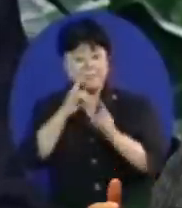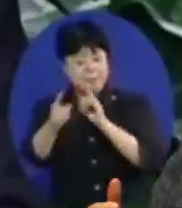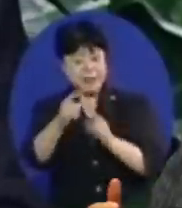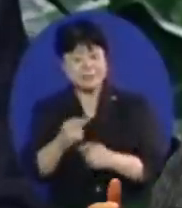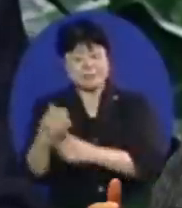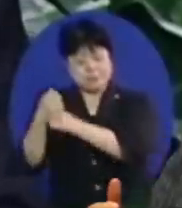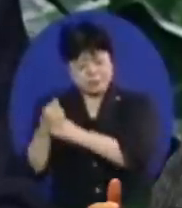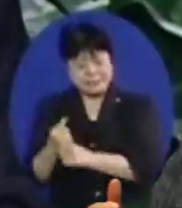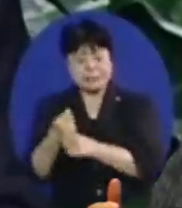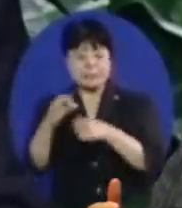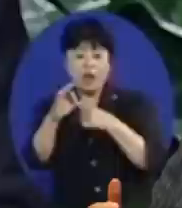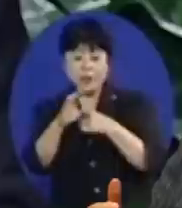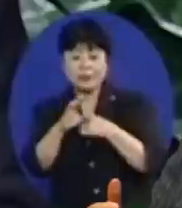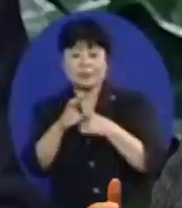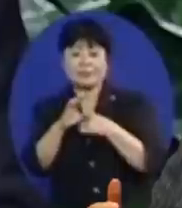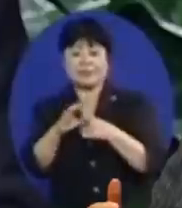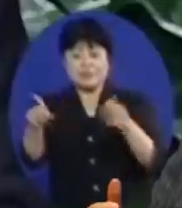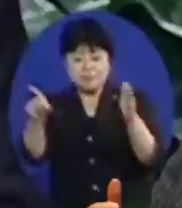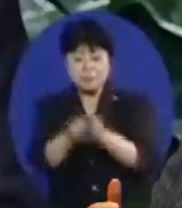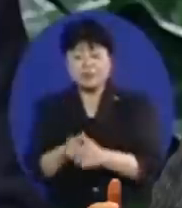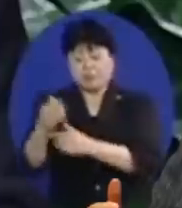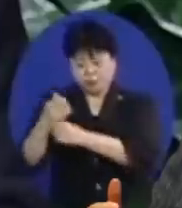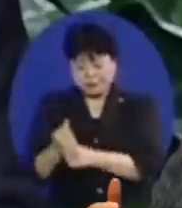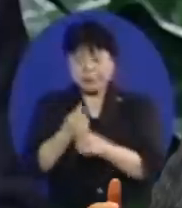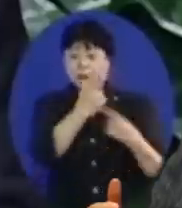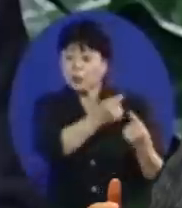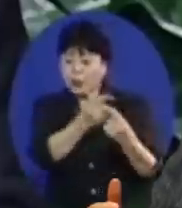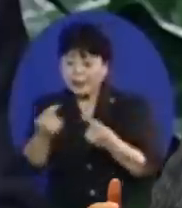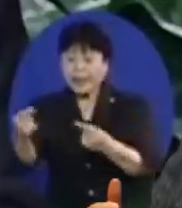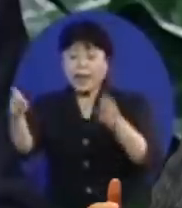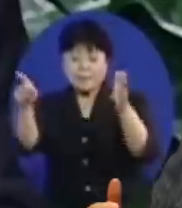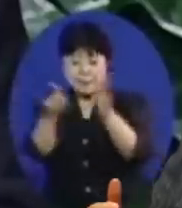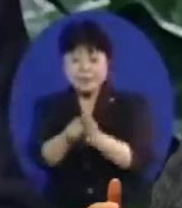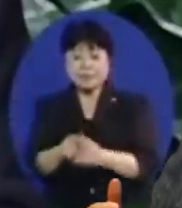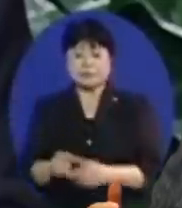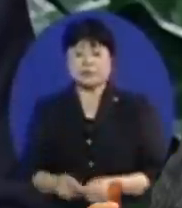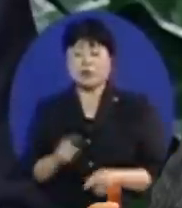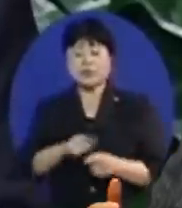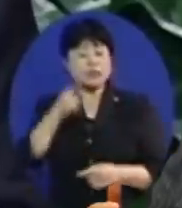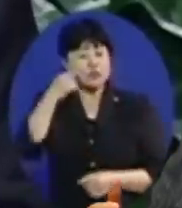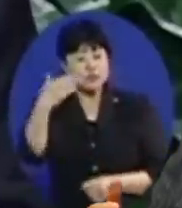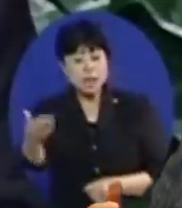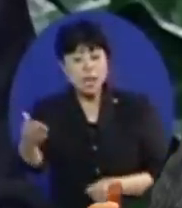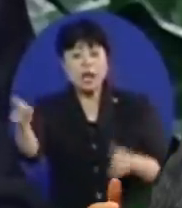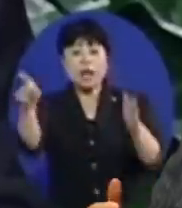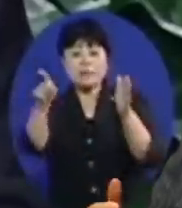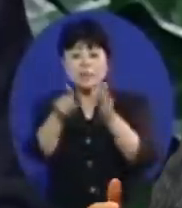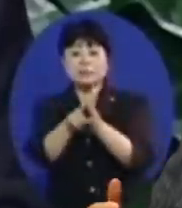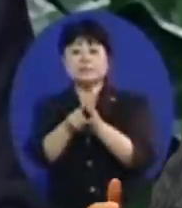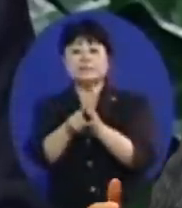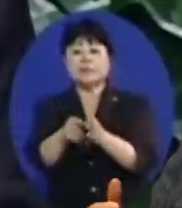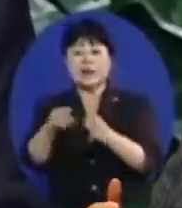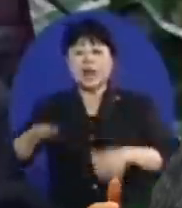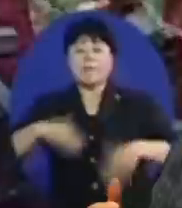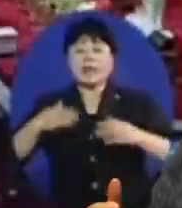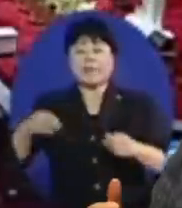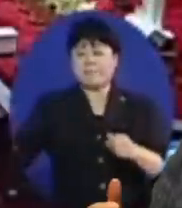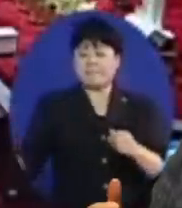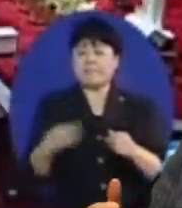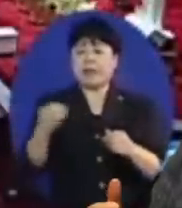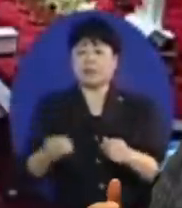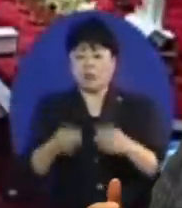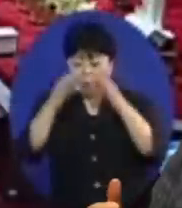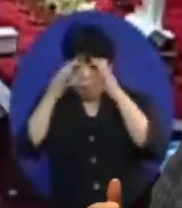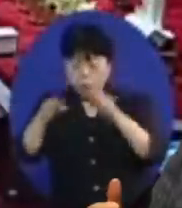말씀을 붙잡으면 믿음을 붙잡고 있는 것입니다. 믿음을 어디다 두었느냐? 믿음을 바람과 파도를